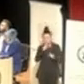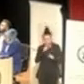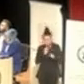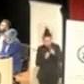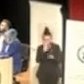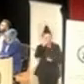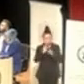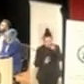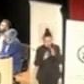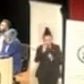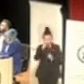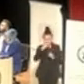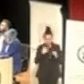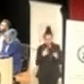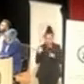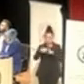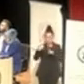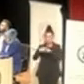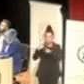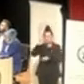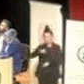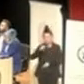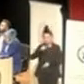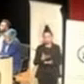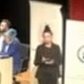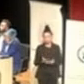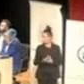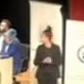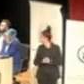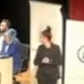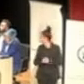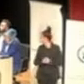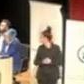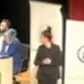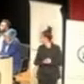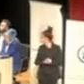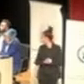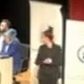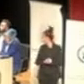eko gibi unsurlar eklemekteyiz.